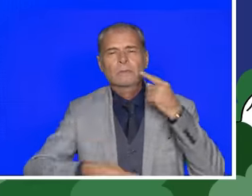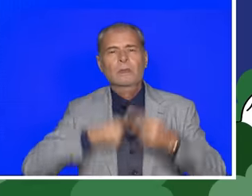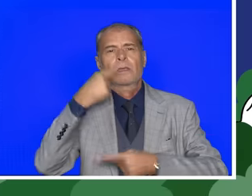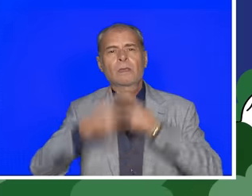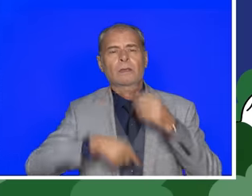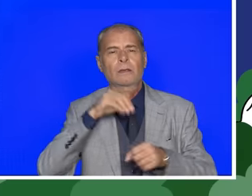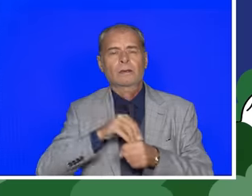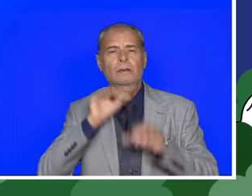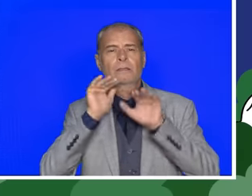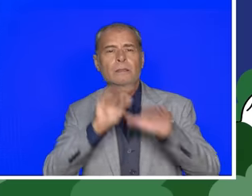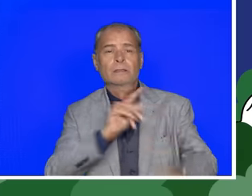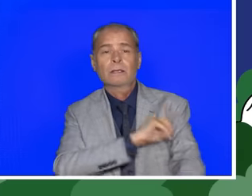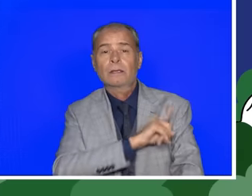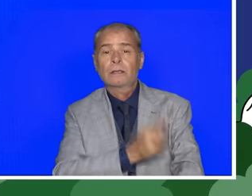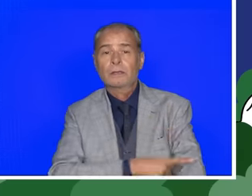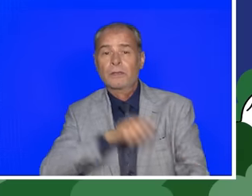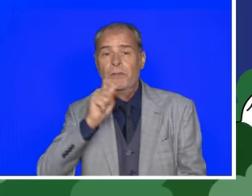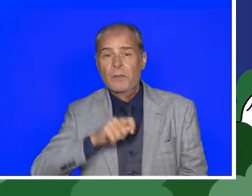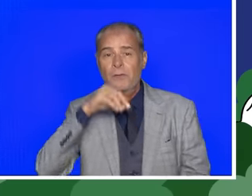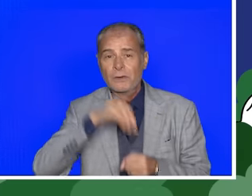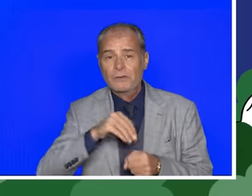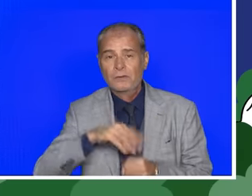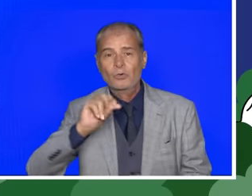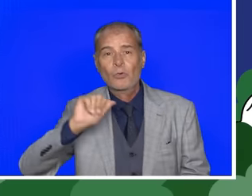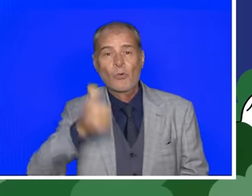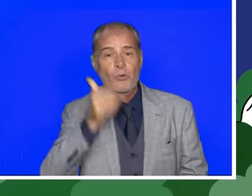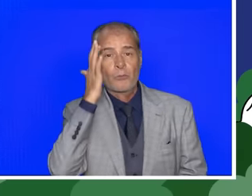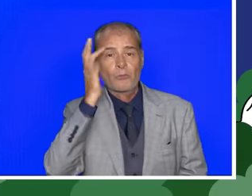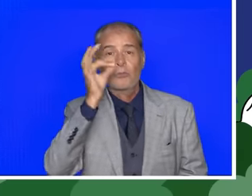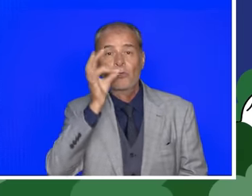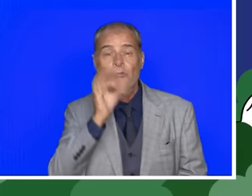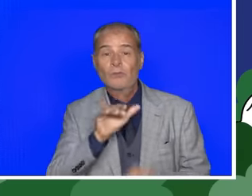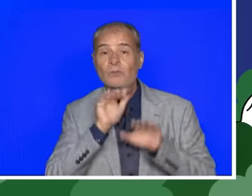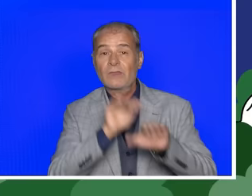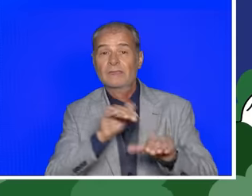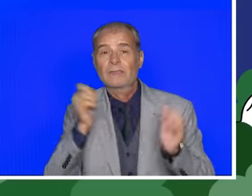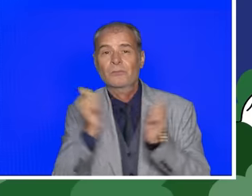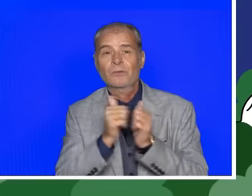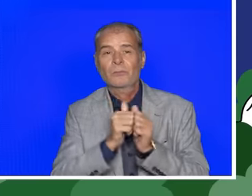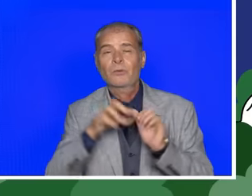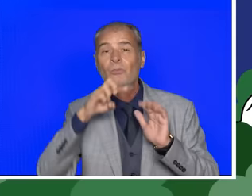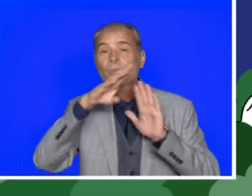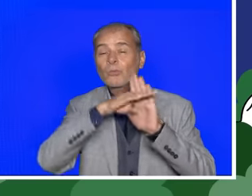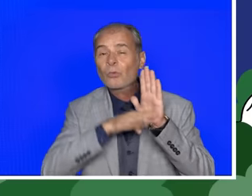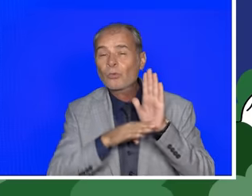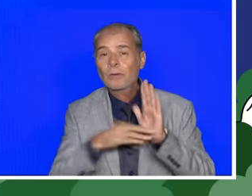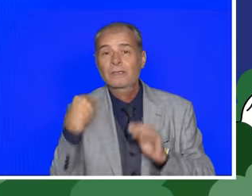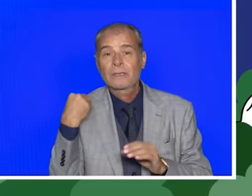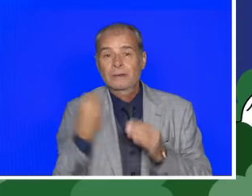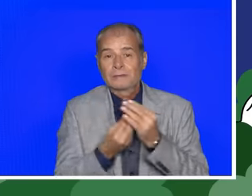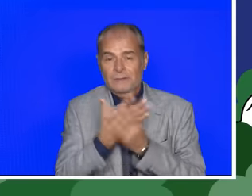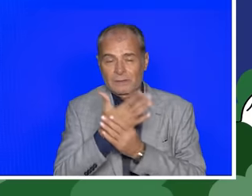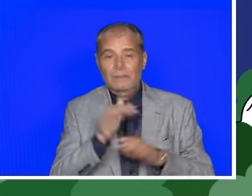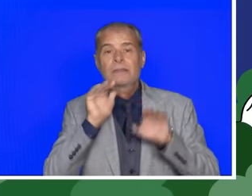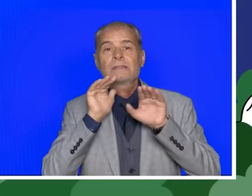desteklerimizi iyileştirmek için değerli uzmanların da katkılarıyla programa yenilikler eklemeyi